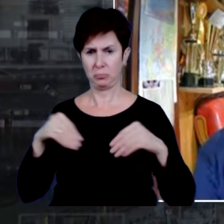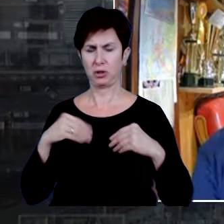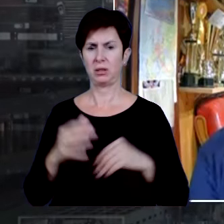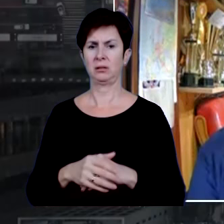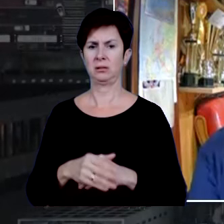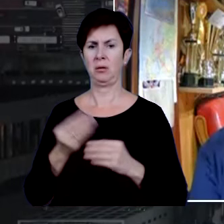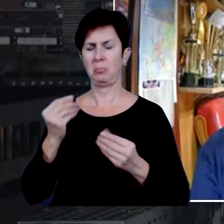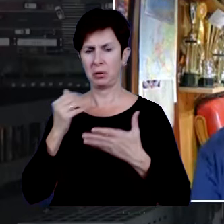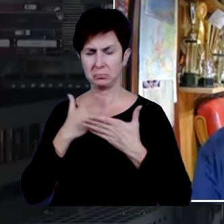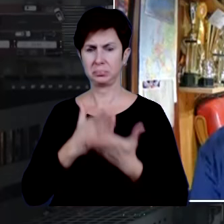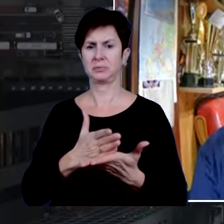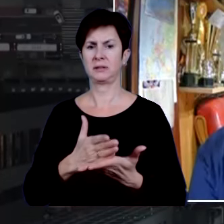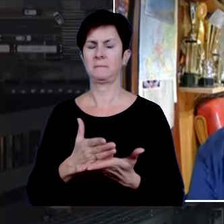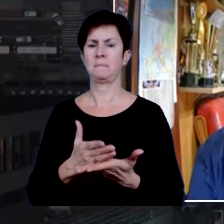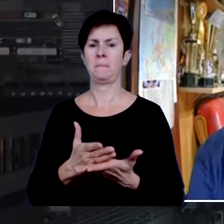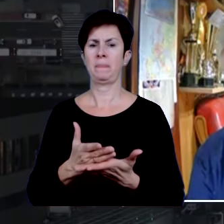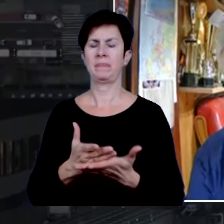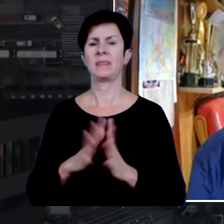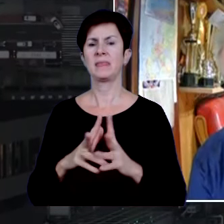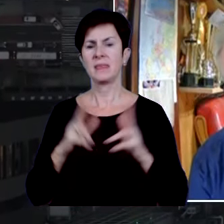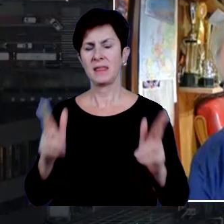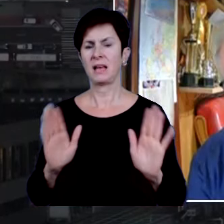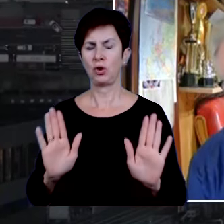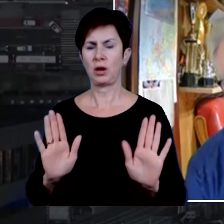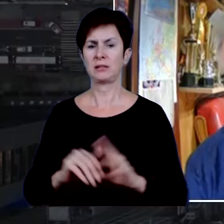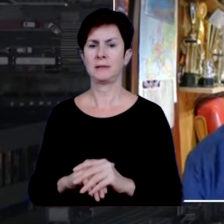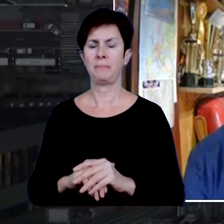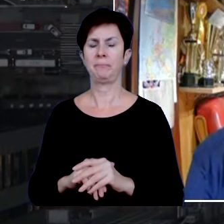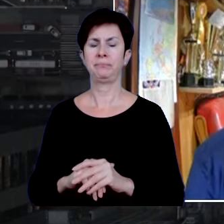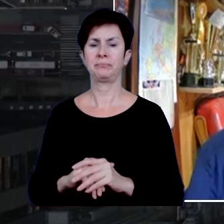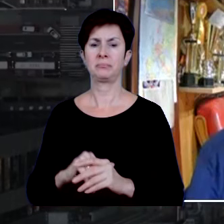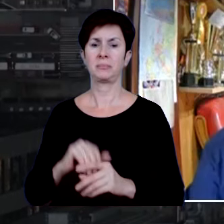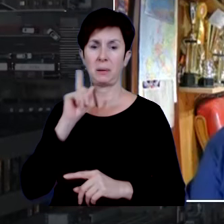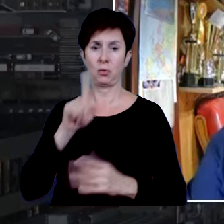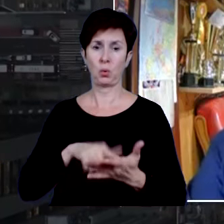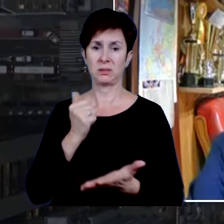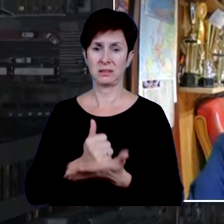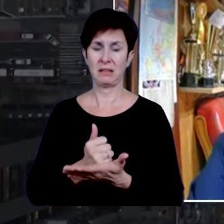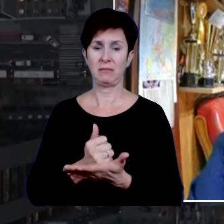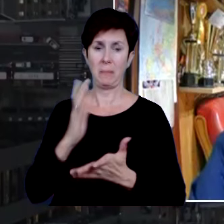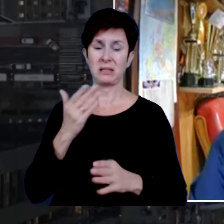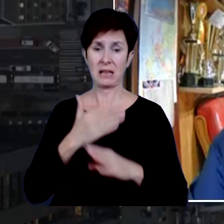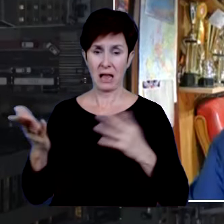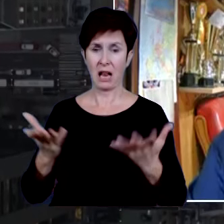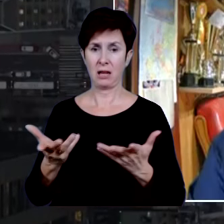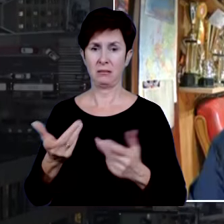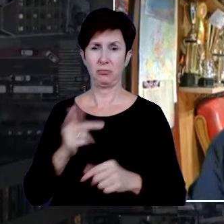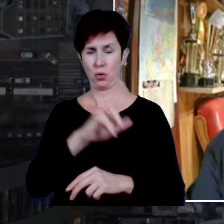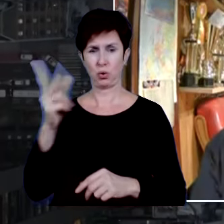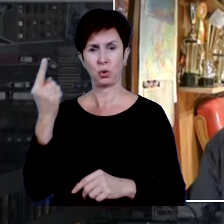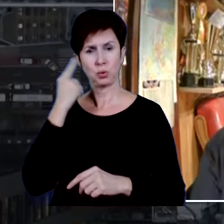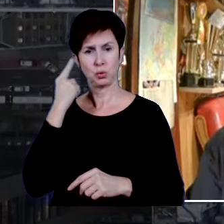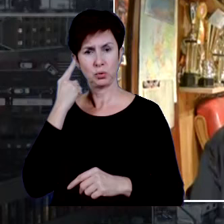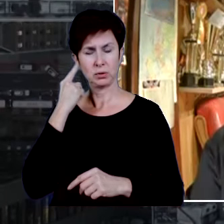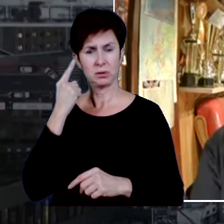doraźne to są doraźne. Natomiast czy ustawa będzie żyła? Czy ktoś słyszał, jakie są